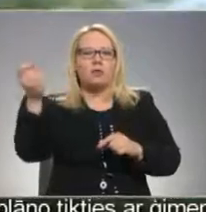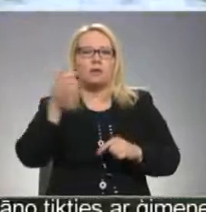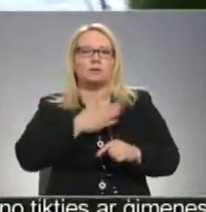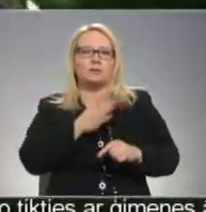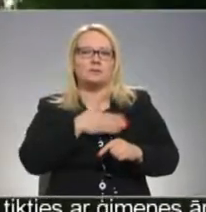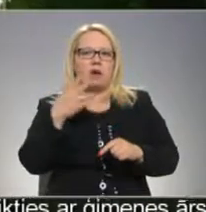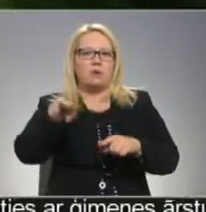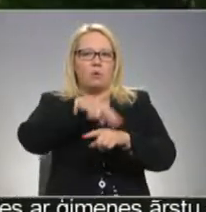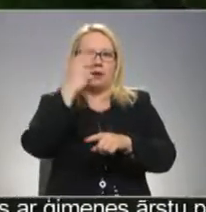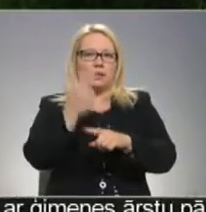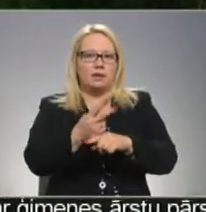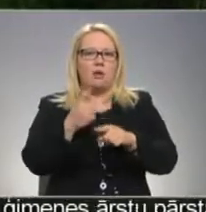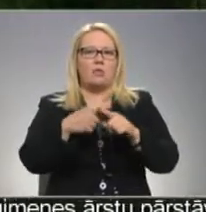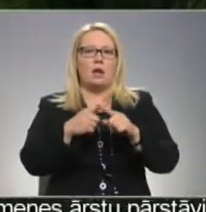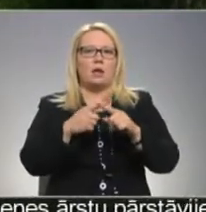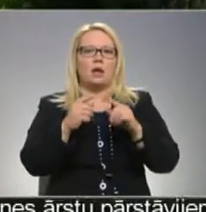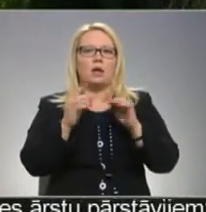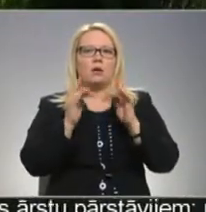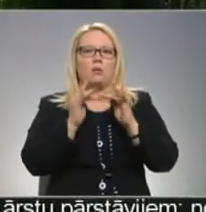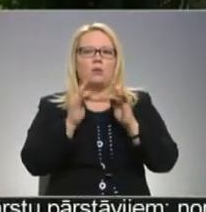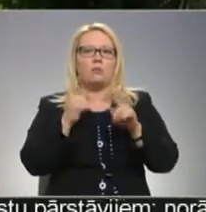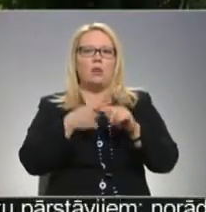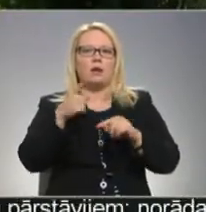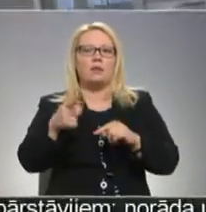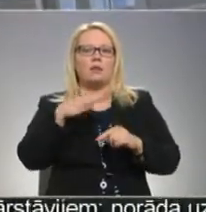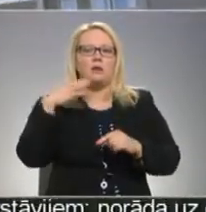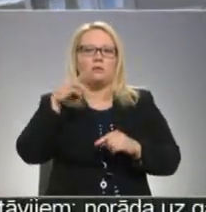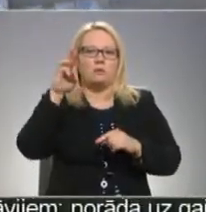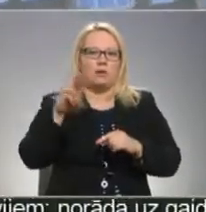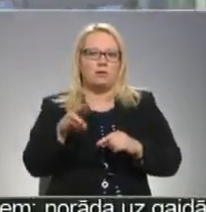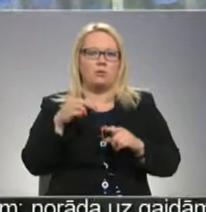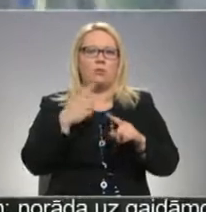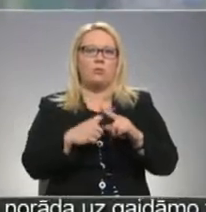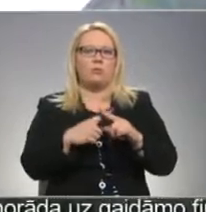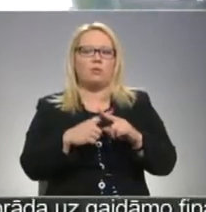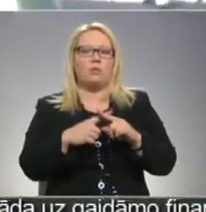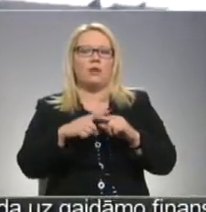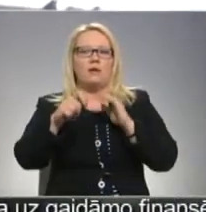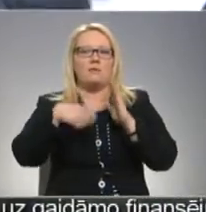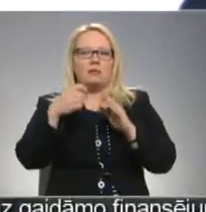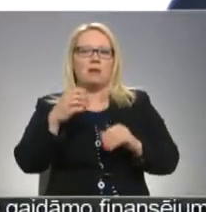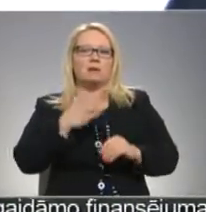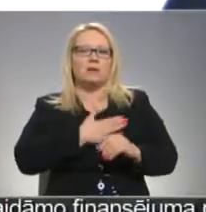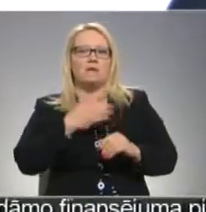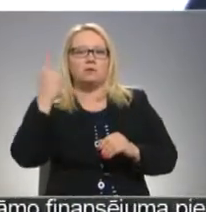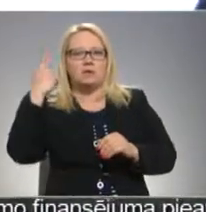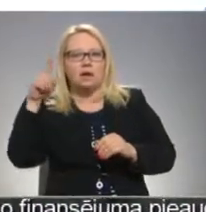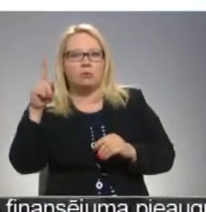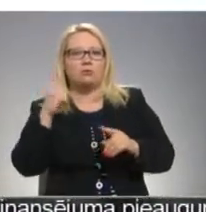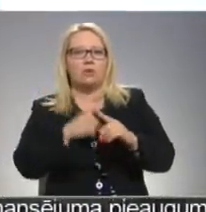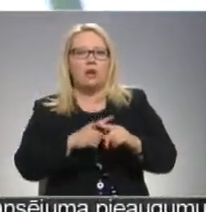sāpīgāko kritienu, pēc kura gultas režīmā nācies pavadīt vairākus mēnešus. Pagaidām jaunieši filmē savus trikus un veido īsfilmas